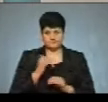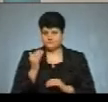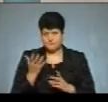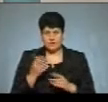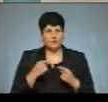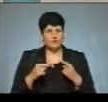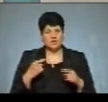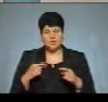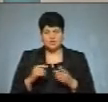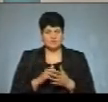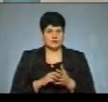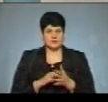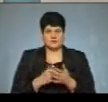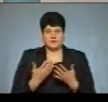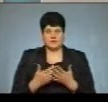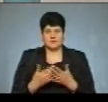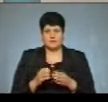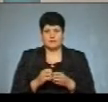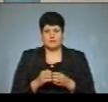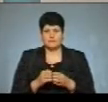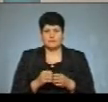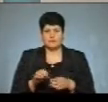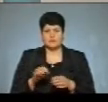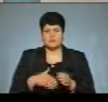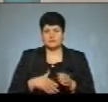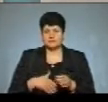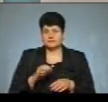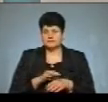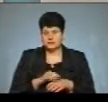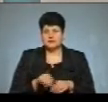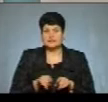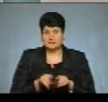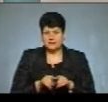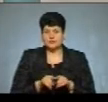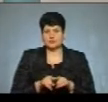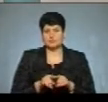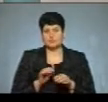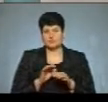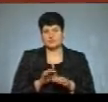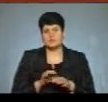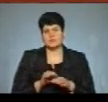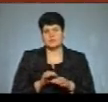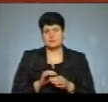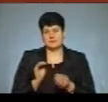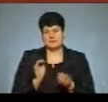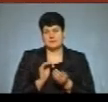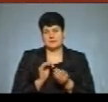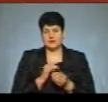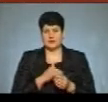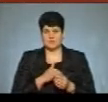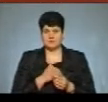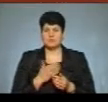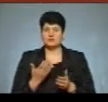якась інша патологія, чи гострий живіт, який супроводжується так само отакою невеличкою підвищенням температури